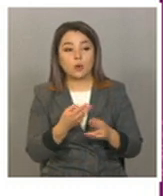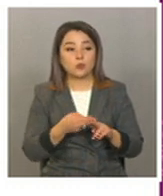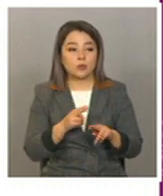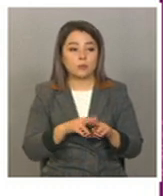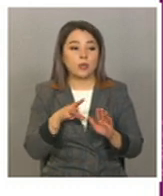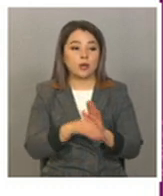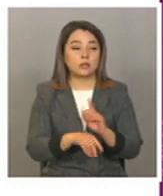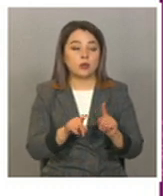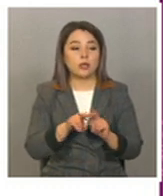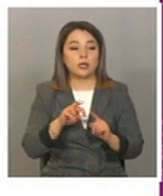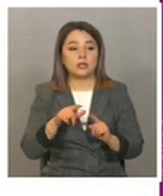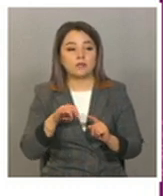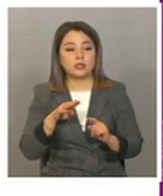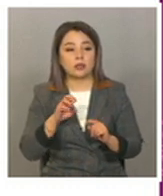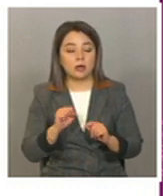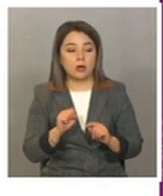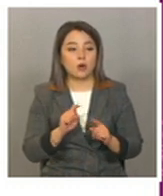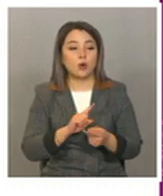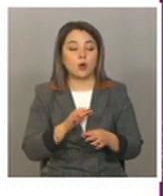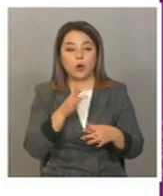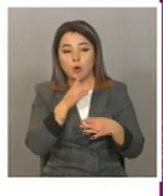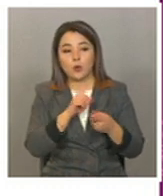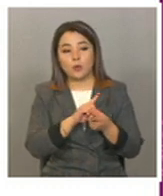қатар лингвистикалық құбылыс.